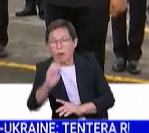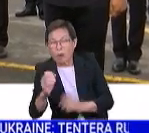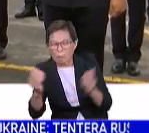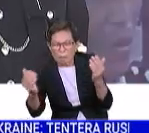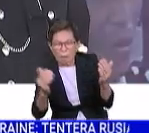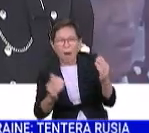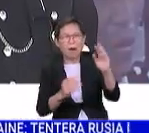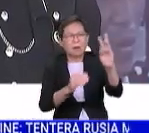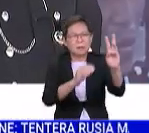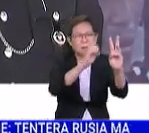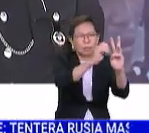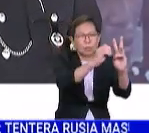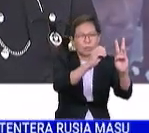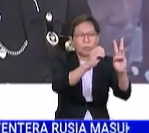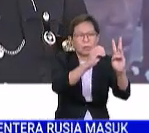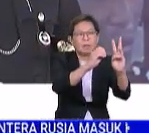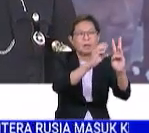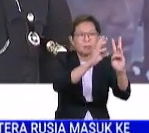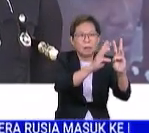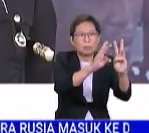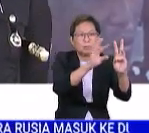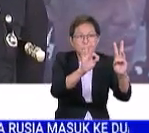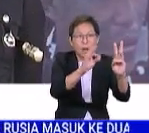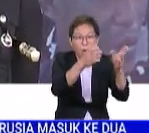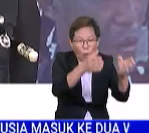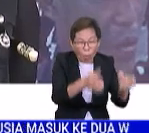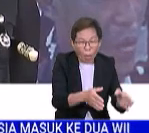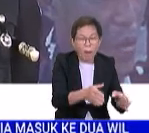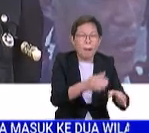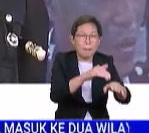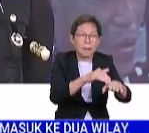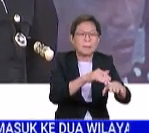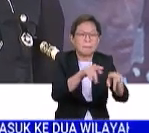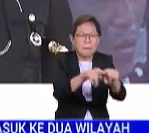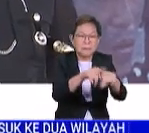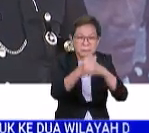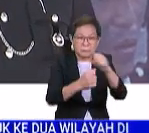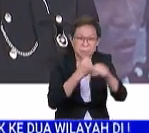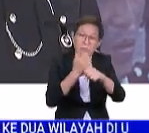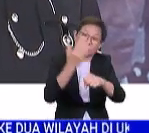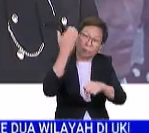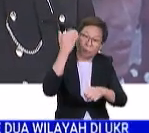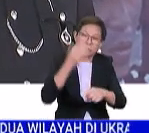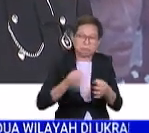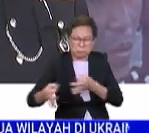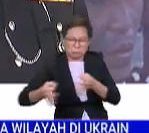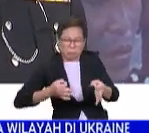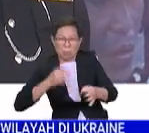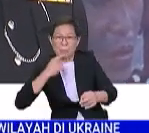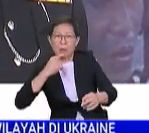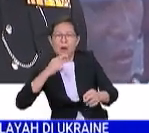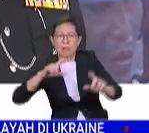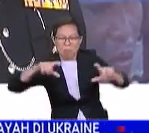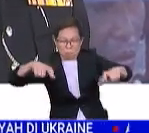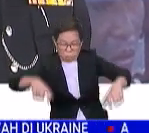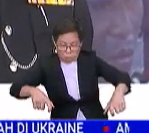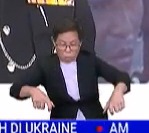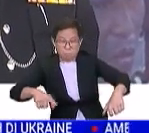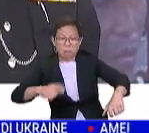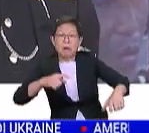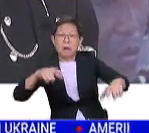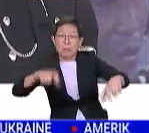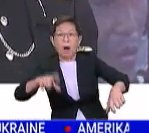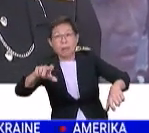berbanding hanya 669 orang bagi tempoh sama tahun lalu. Jelas beliau, selain Perintah Kawalan Pergerakan